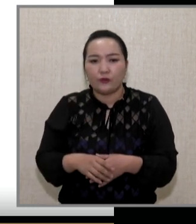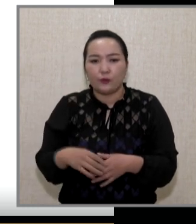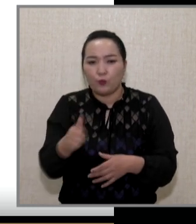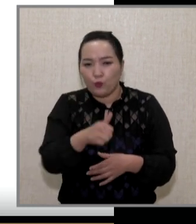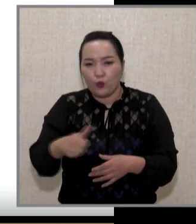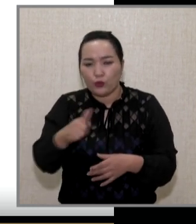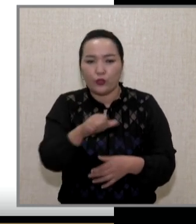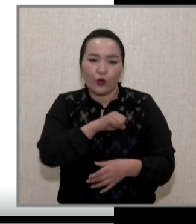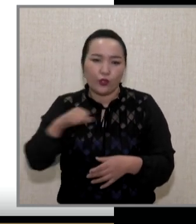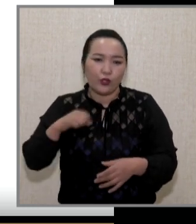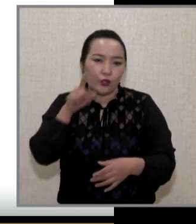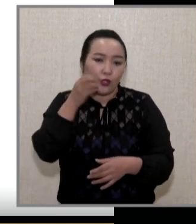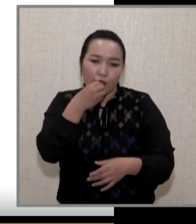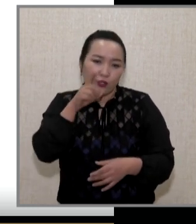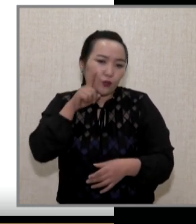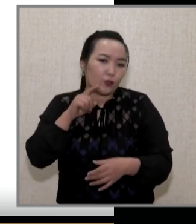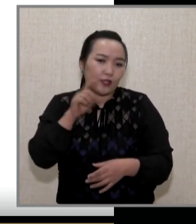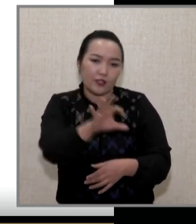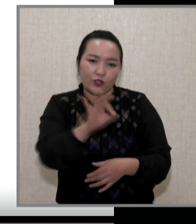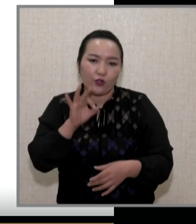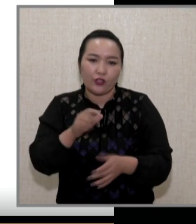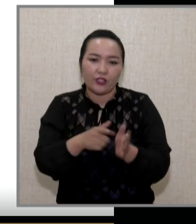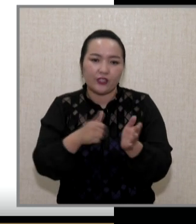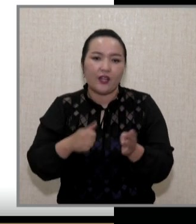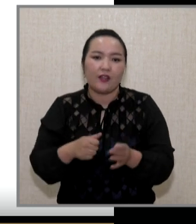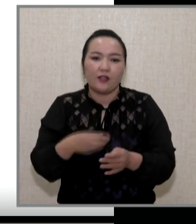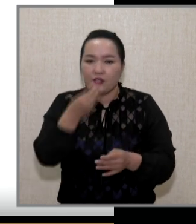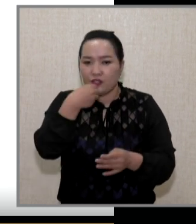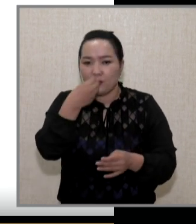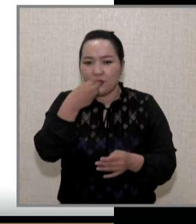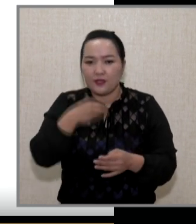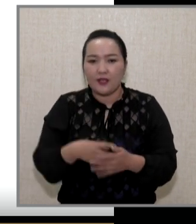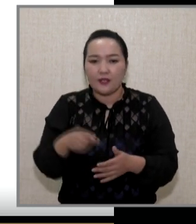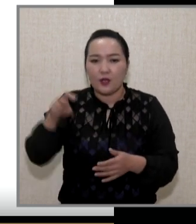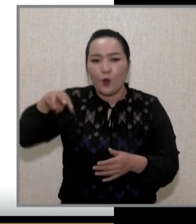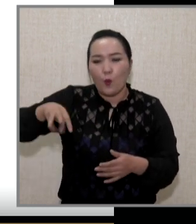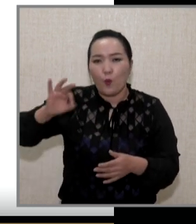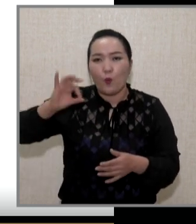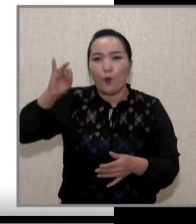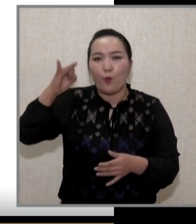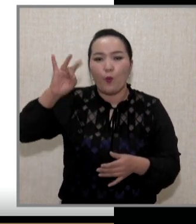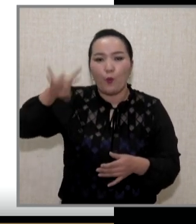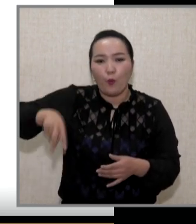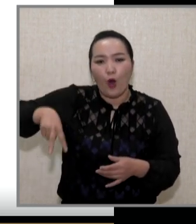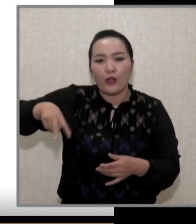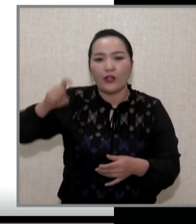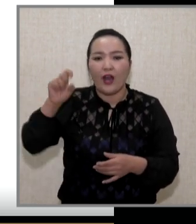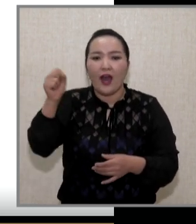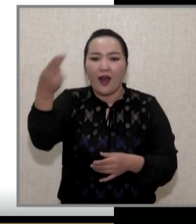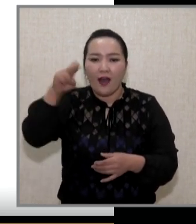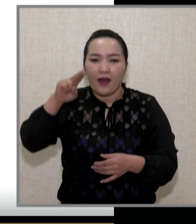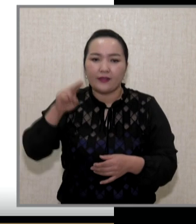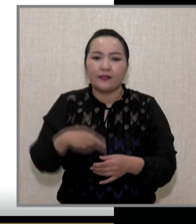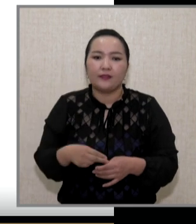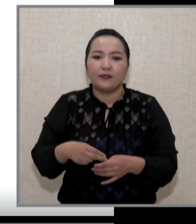хүнсний ногоонуудаа өөрсдийнхөө идэх дуртай ногоонуудаа бас сонгон хэрэглэх хэрэгтэй. За үүний дараа бас жимснүүдээсээ сонгоод нэрс,